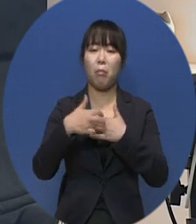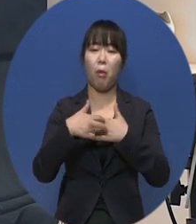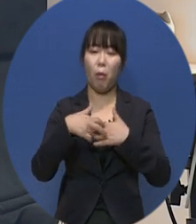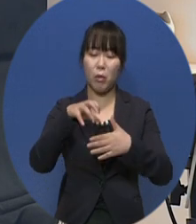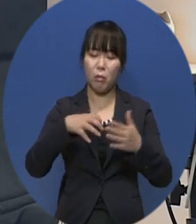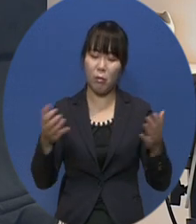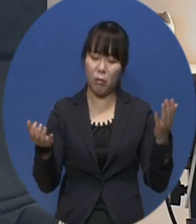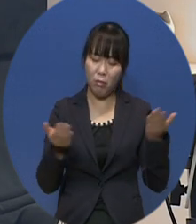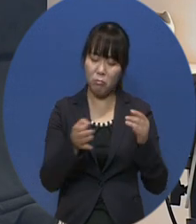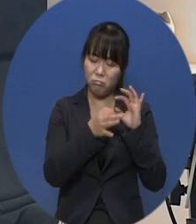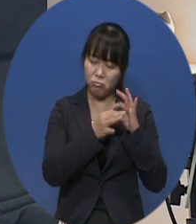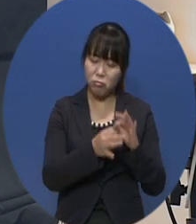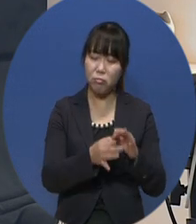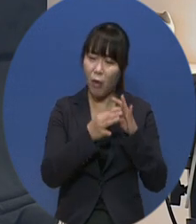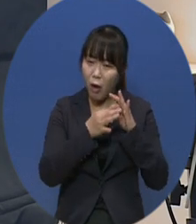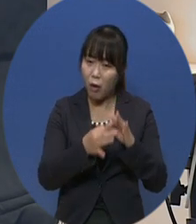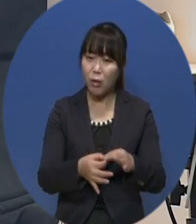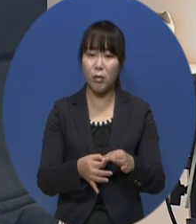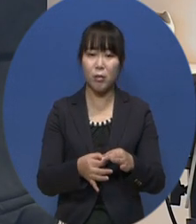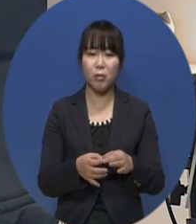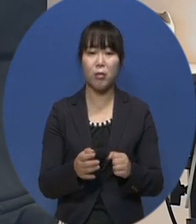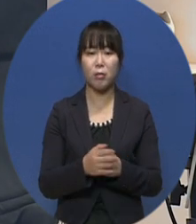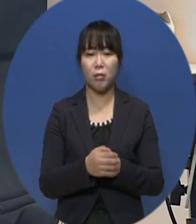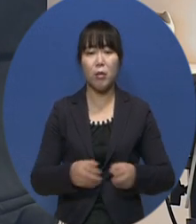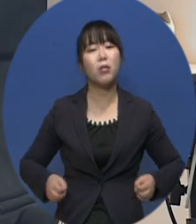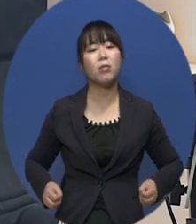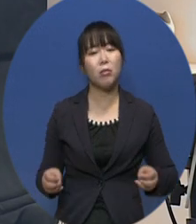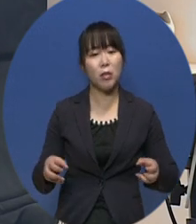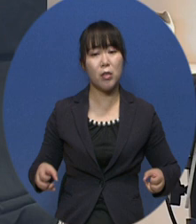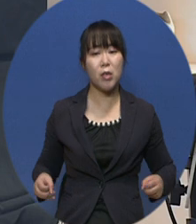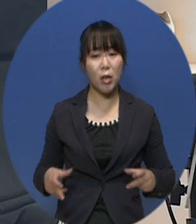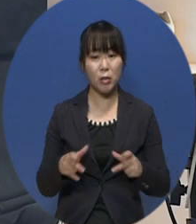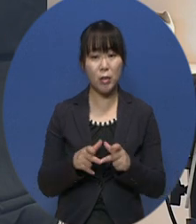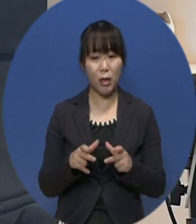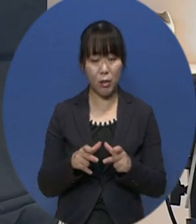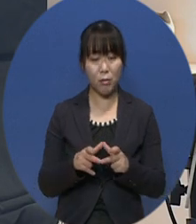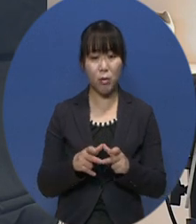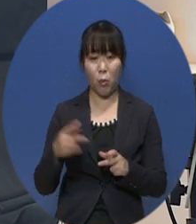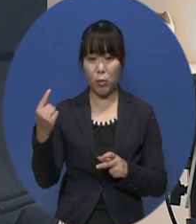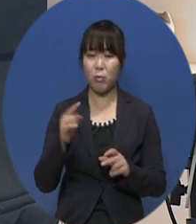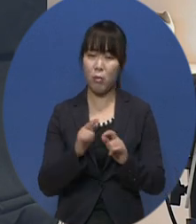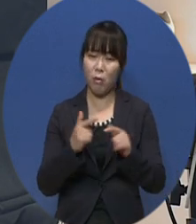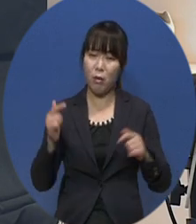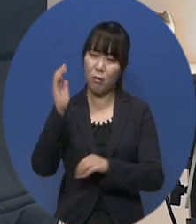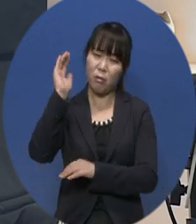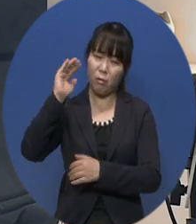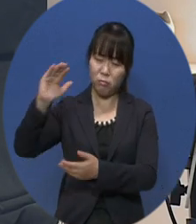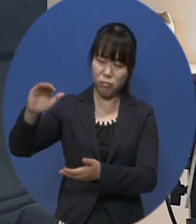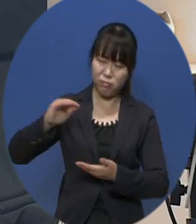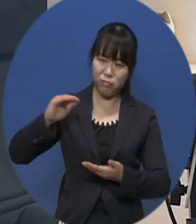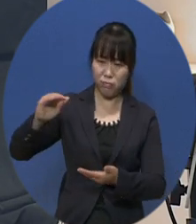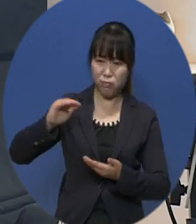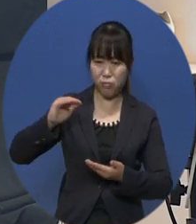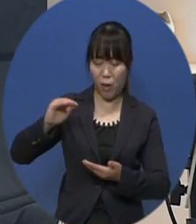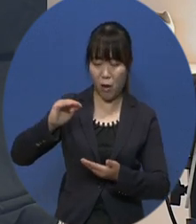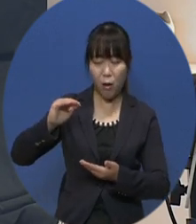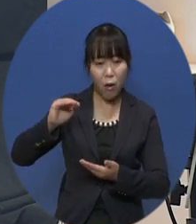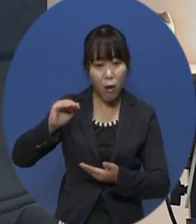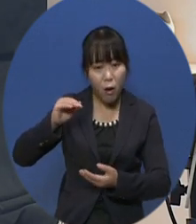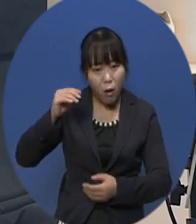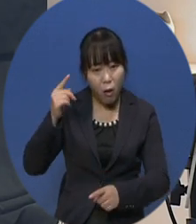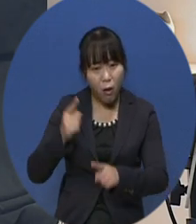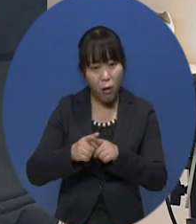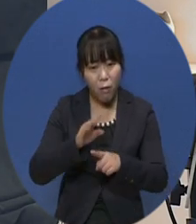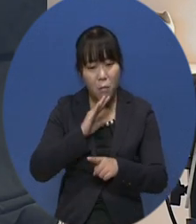계속 뭐 일하고 그랬어요. 그러면 네. 근데 이제 그럼 휠체어 탄 장애인 분들이 이제 와가지고 뭐 이런저런 얘기를 막 하다가.